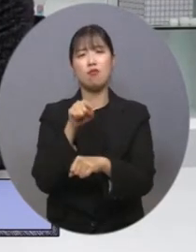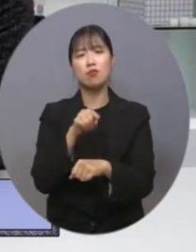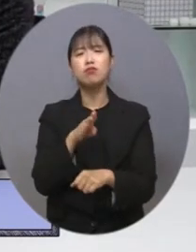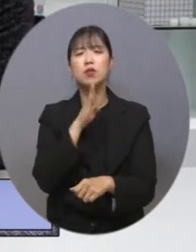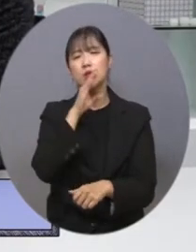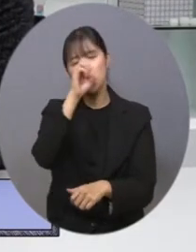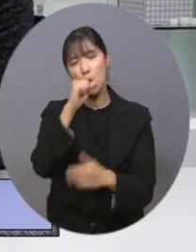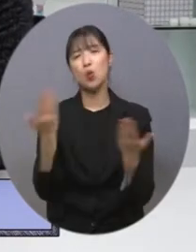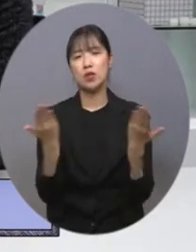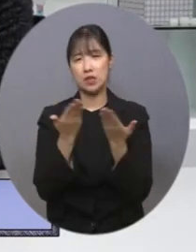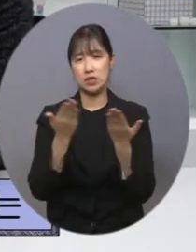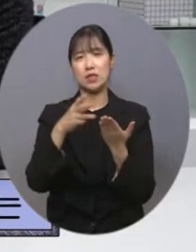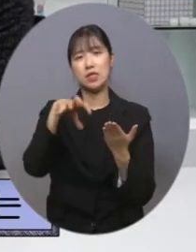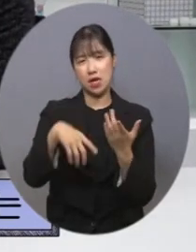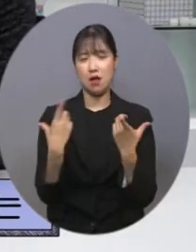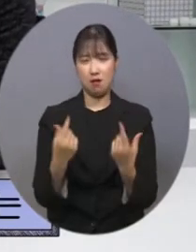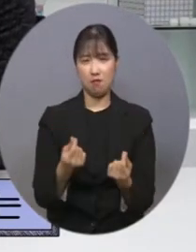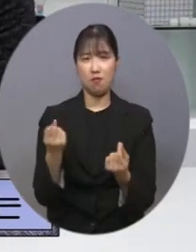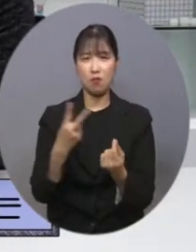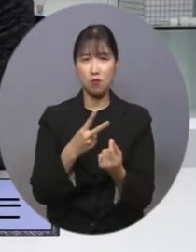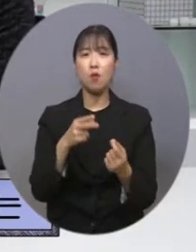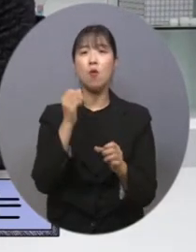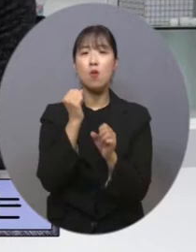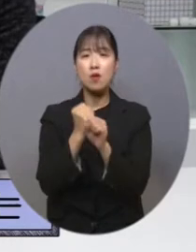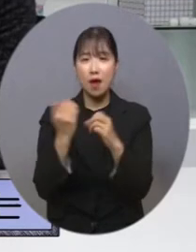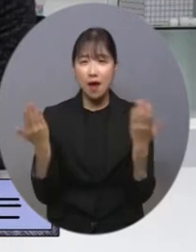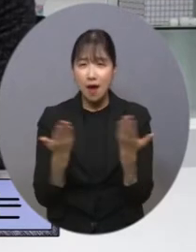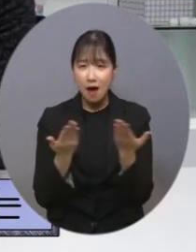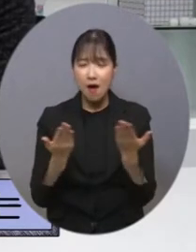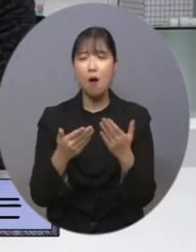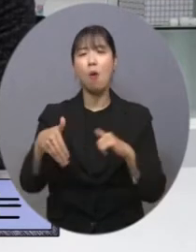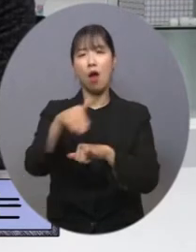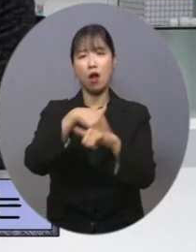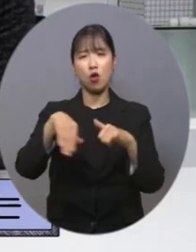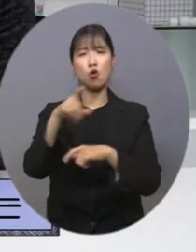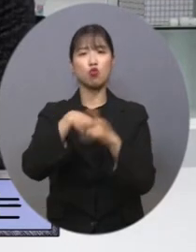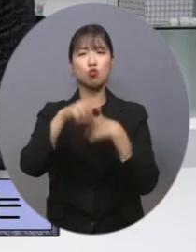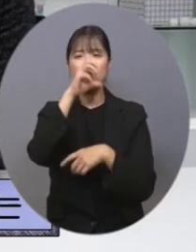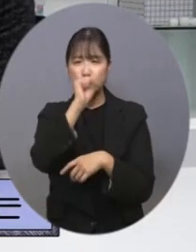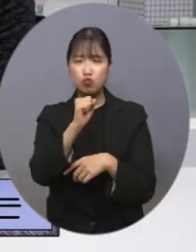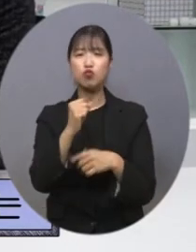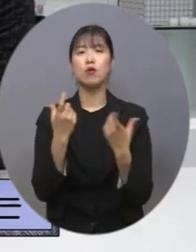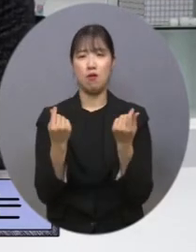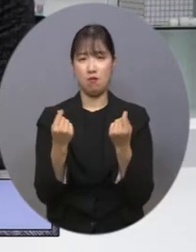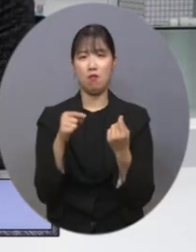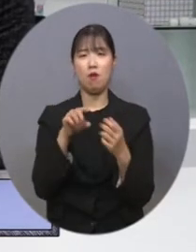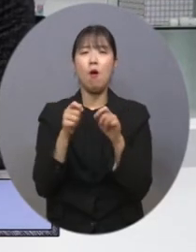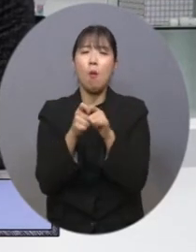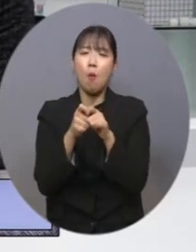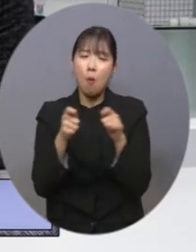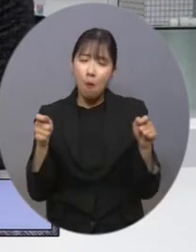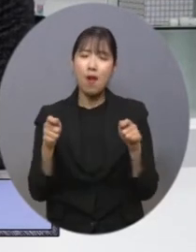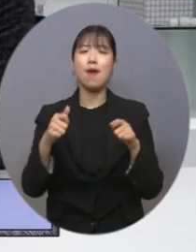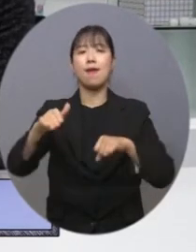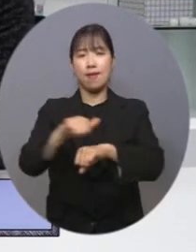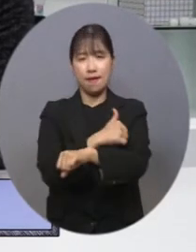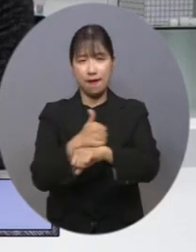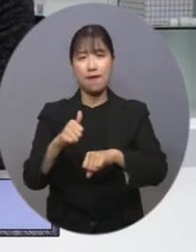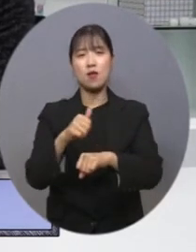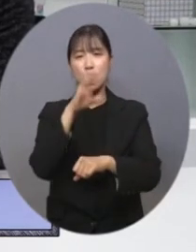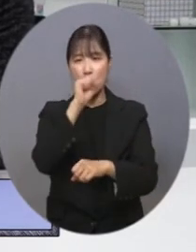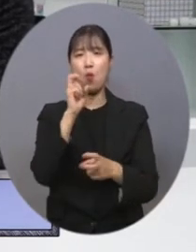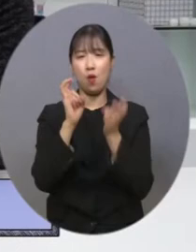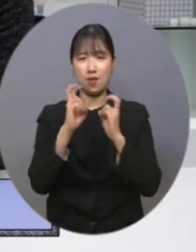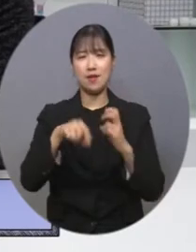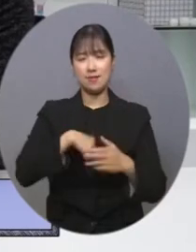직장이 아니냐. 그리고 또 작업 환경은 당연히 계속 유지해야 될 거고. 그래서 오래 다닐 수 있는 좋은 회사, 자립 기반을